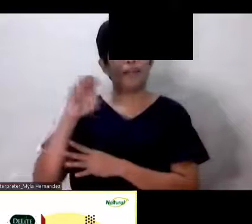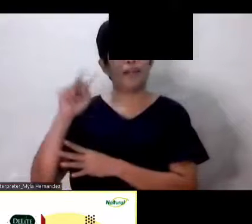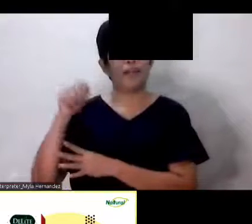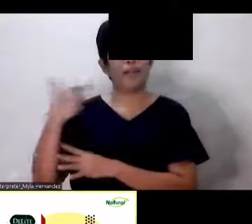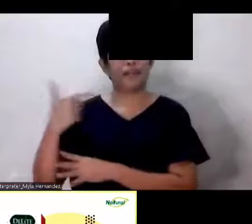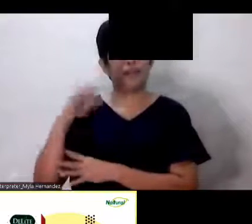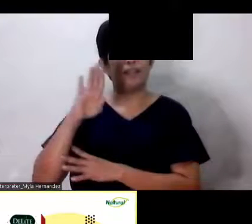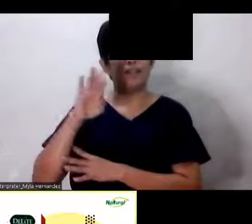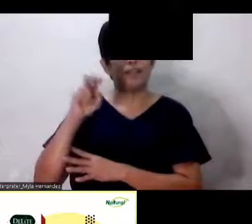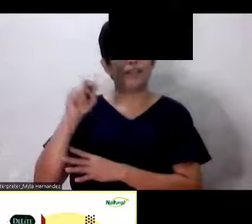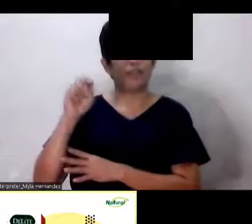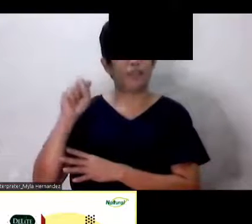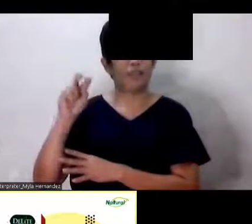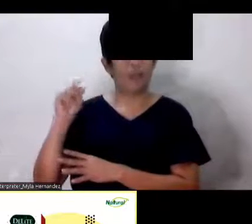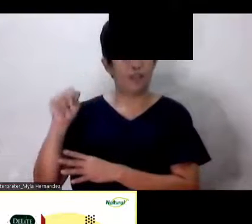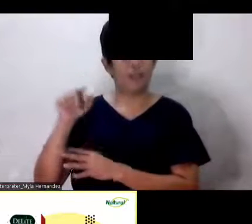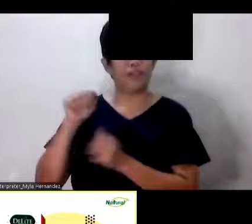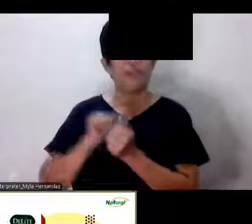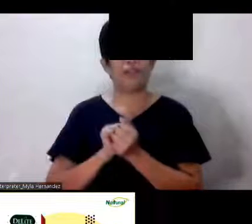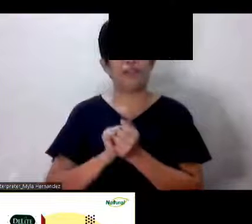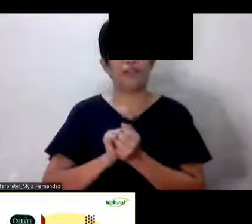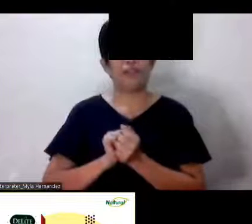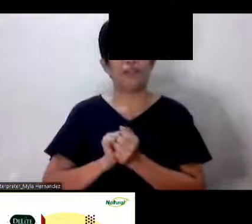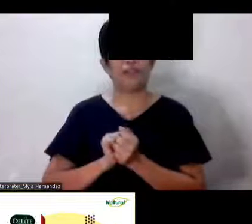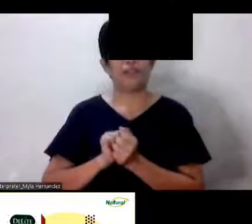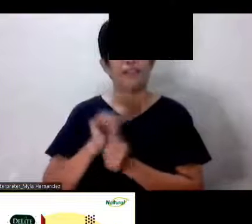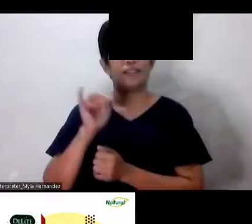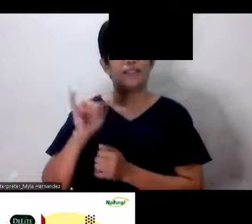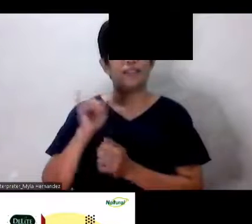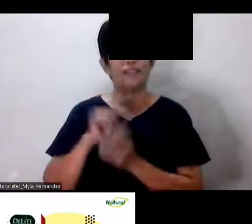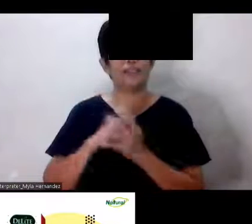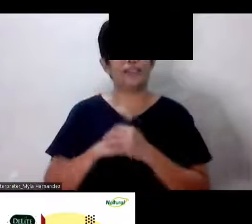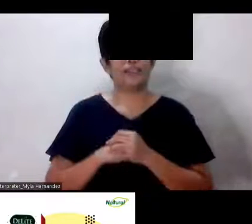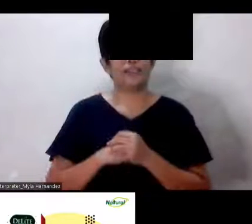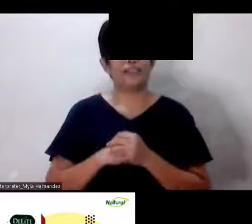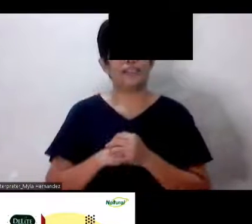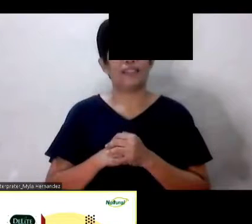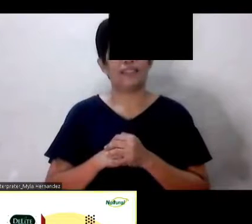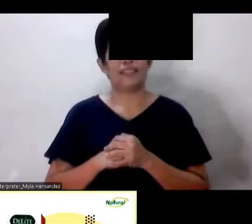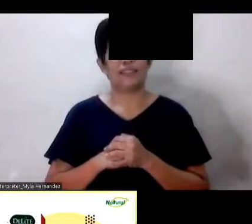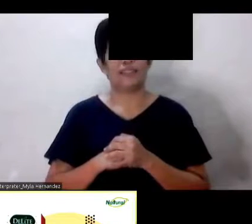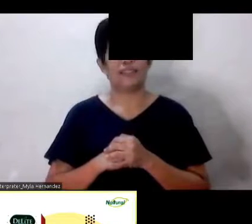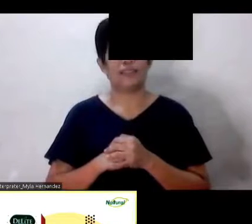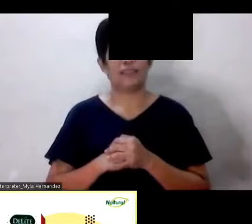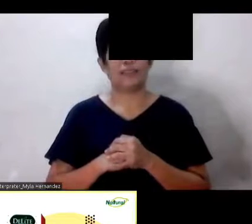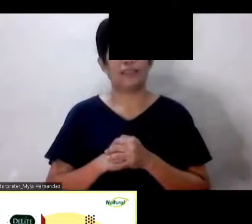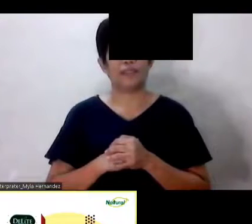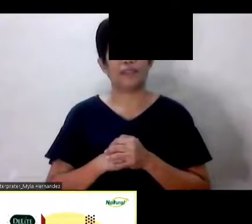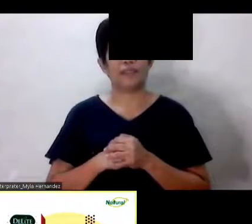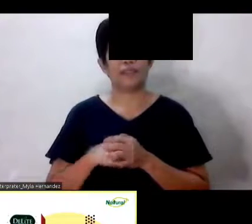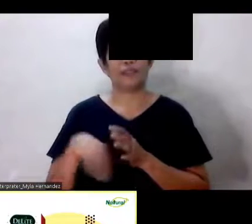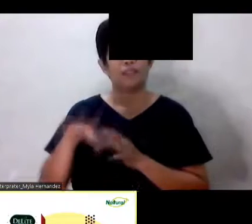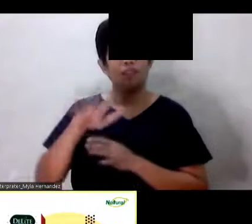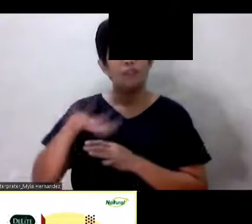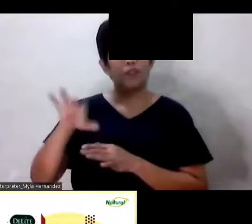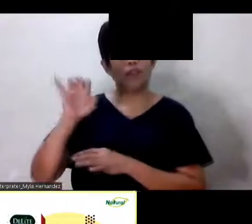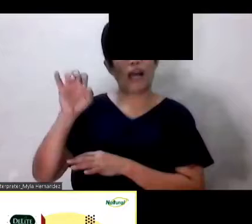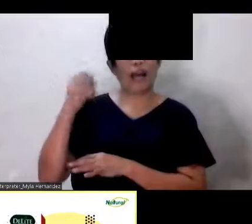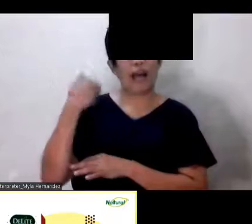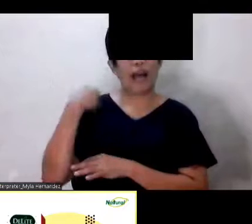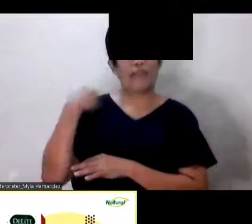Benson Cian Okay Yeah, go ahead Go ahead, go ahead Sorry, sorry Doon sa nagka-stroke